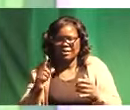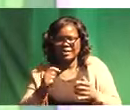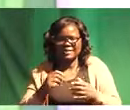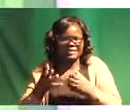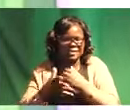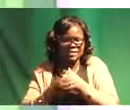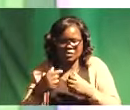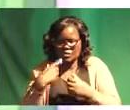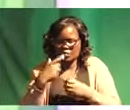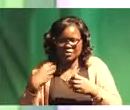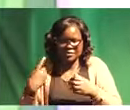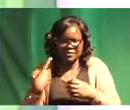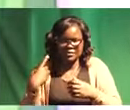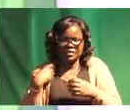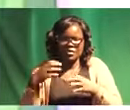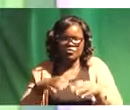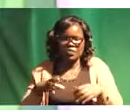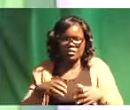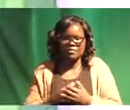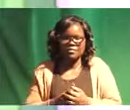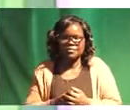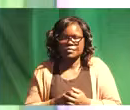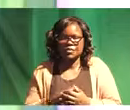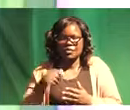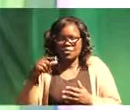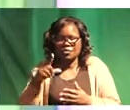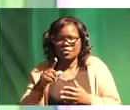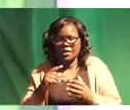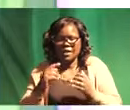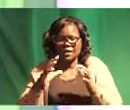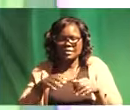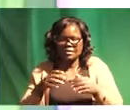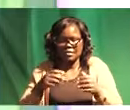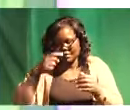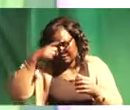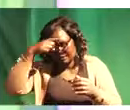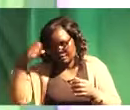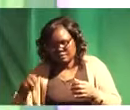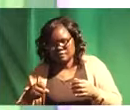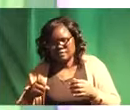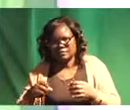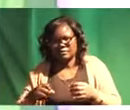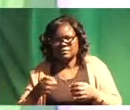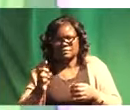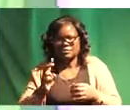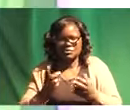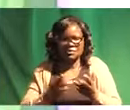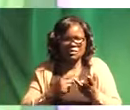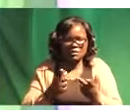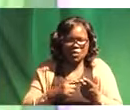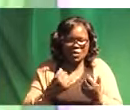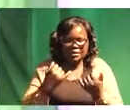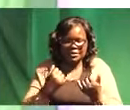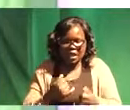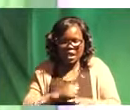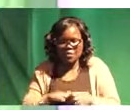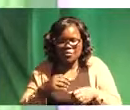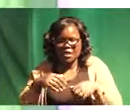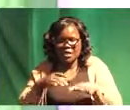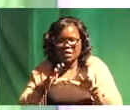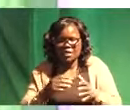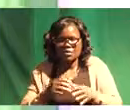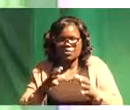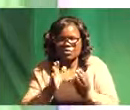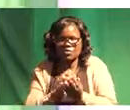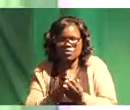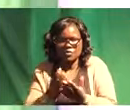makatela ambao wanasumbua wakulima. Wewe kama mkulima, jasho yako ihesabike saa ile tunauza mazao